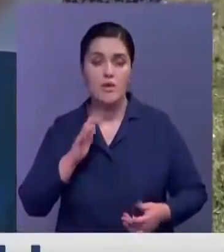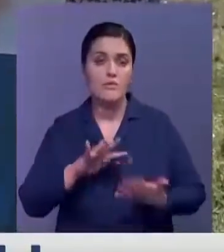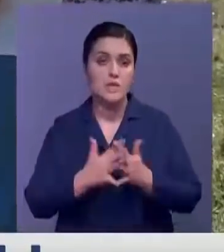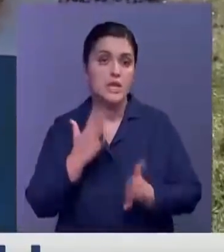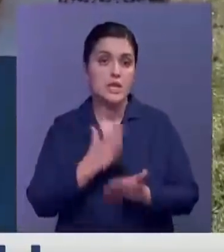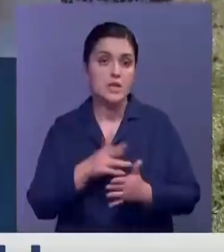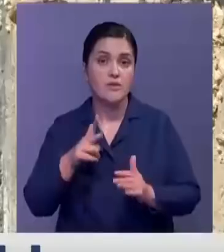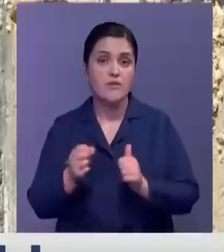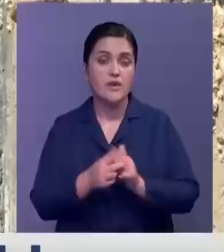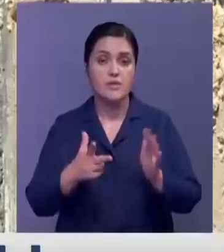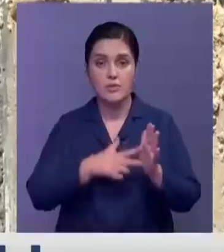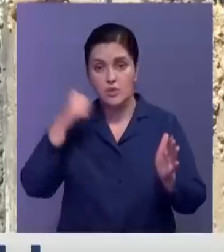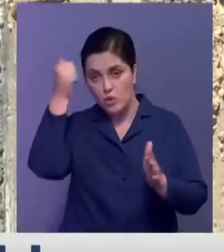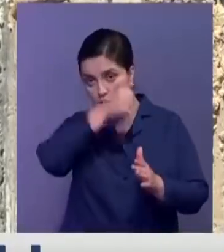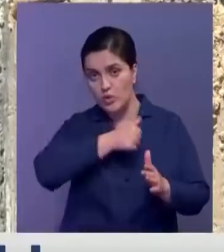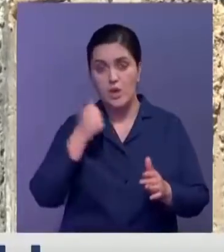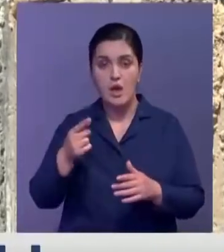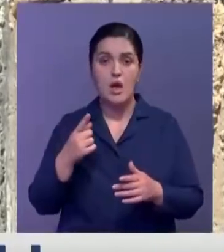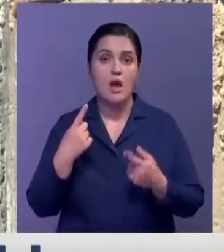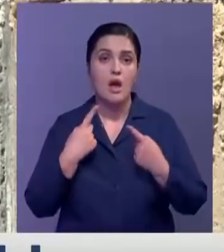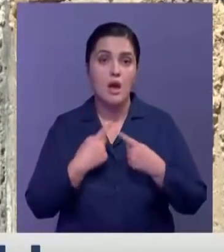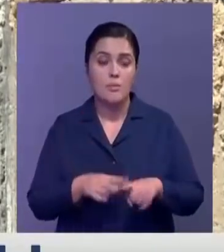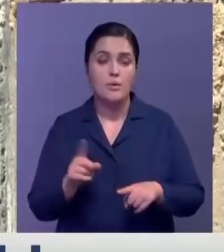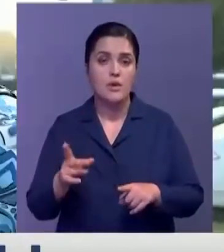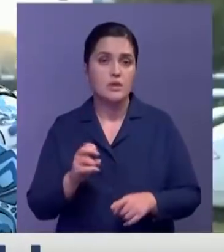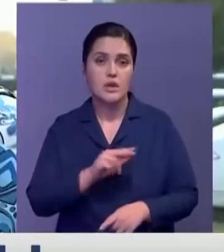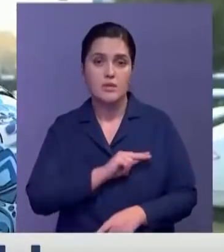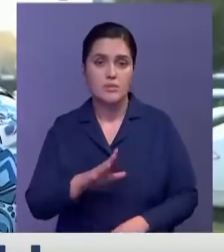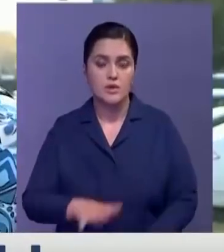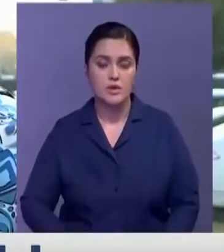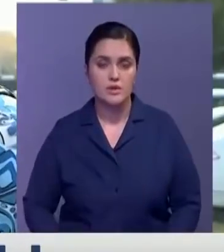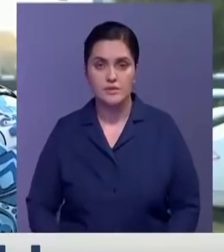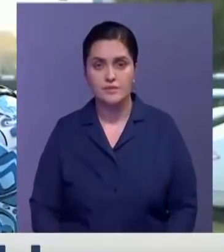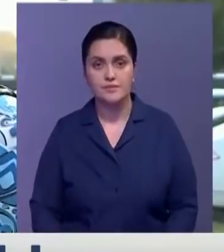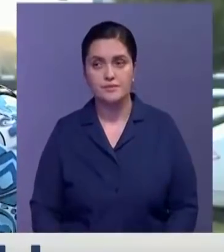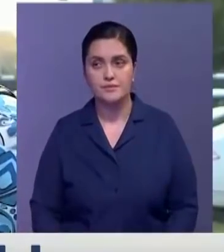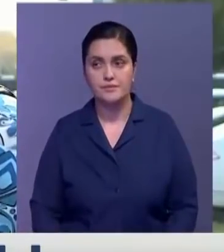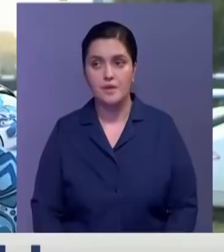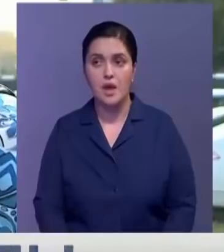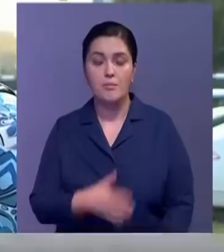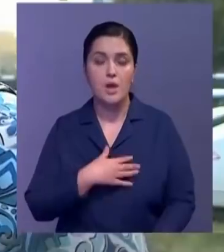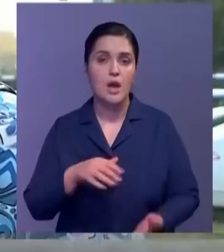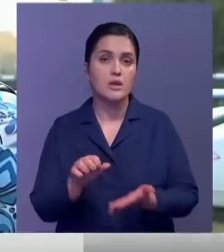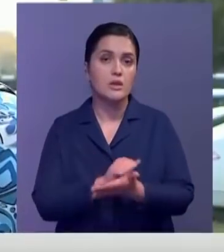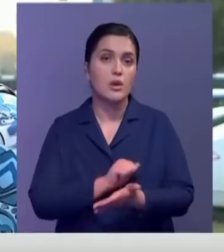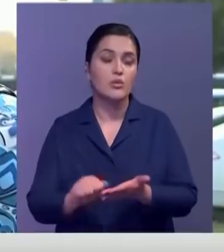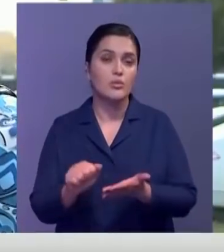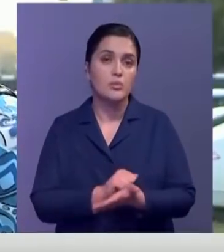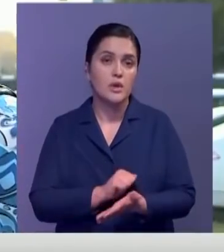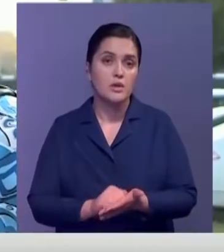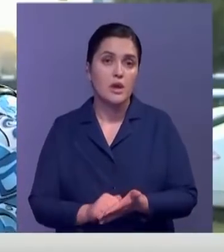2018 года. Но оборудование для ее подачи не работает. По нашим документам данный резервуар в